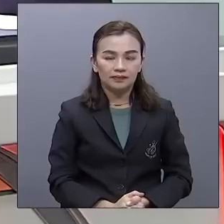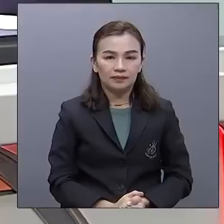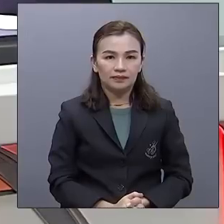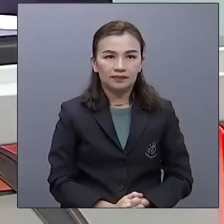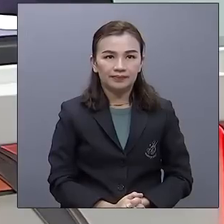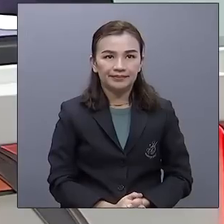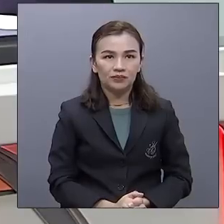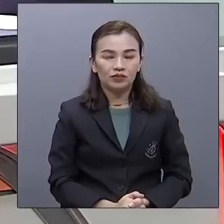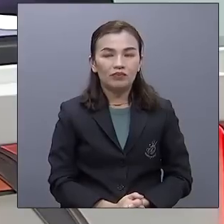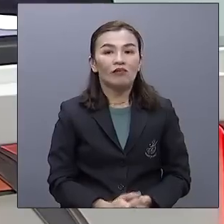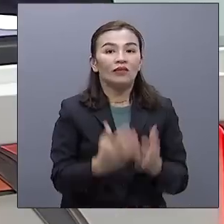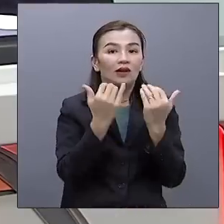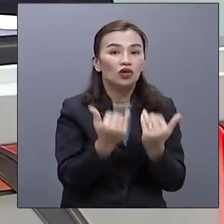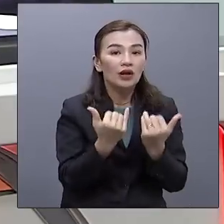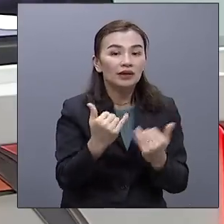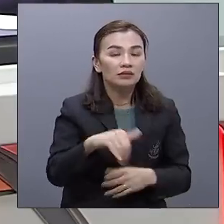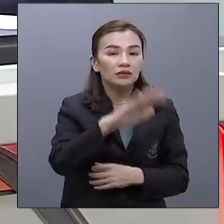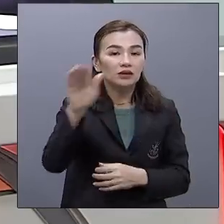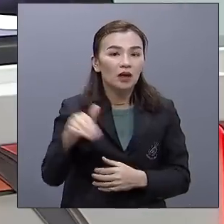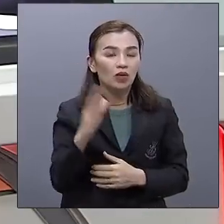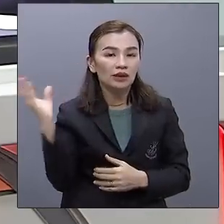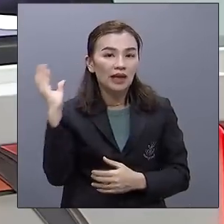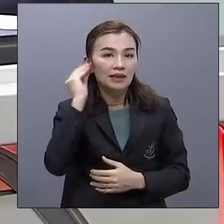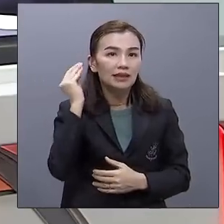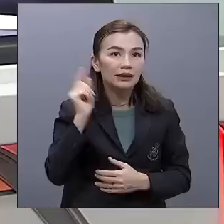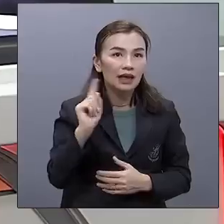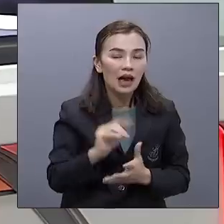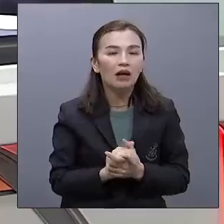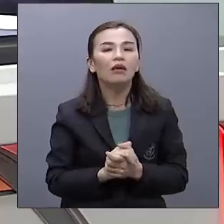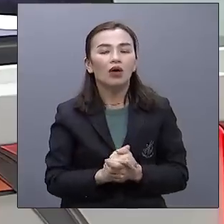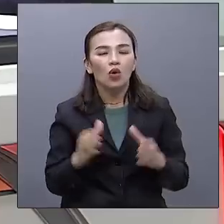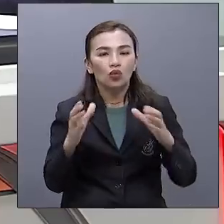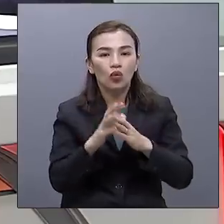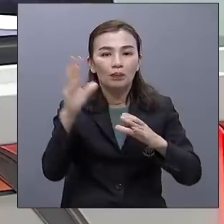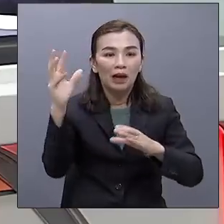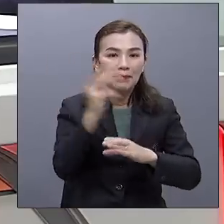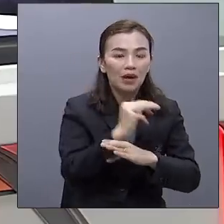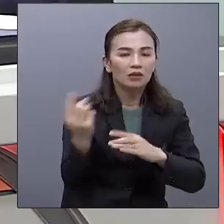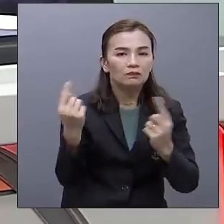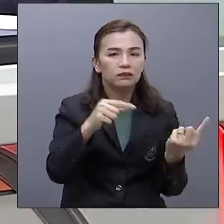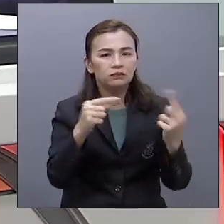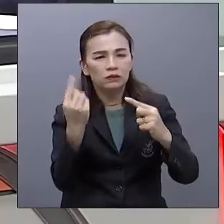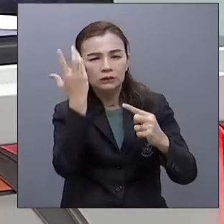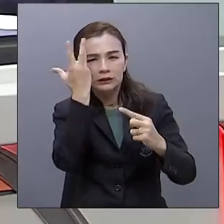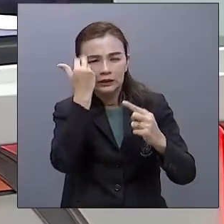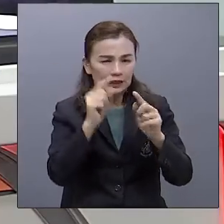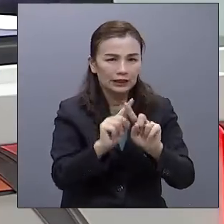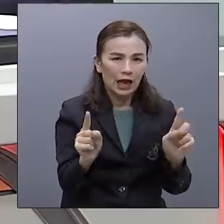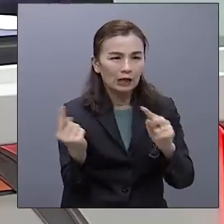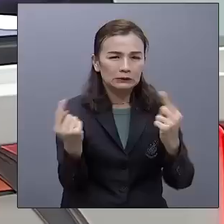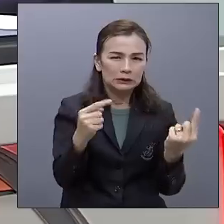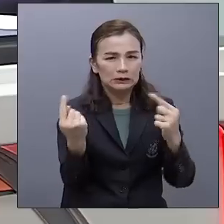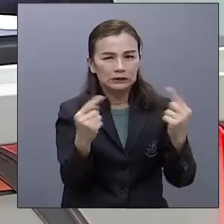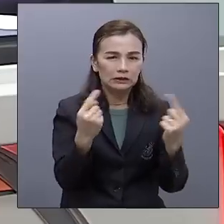ตอนนี้คุณผู้ชมคงจะได้ยินการต่อสู้ทางความคิดของพรรคการเมืองกับกลไกอำนาจสว.ที่ก